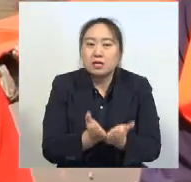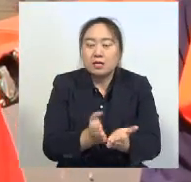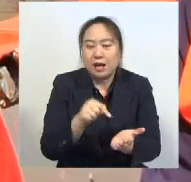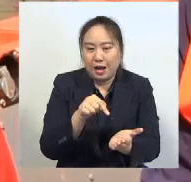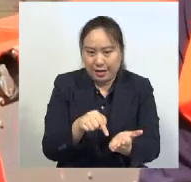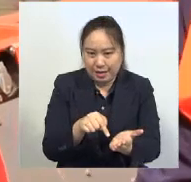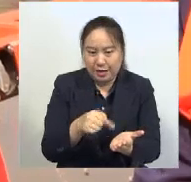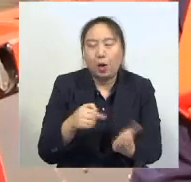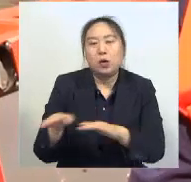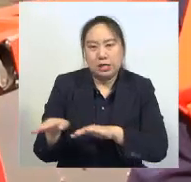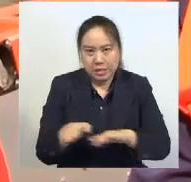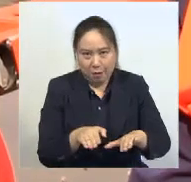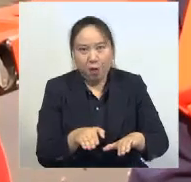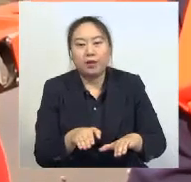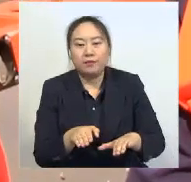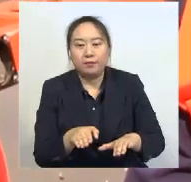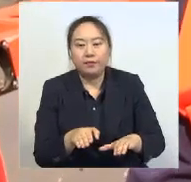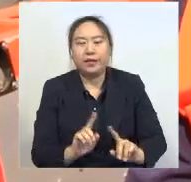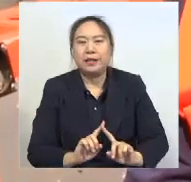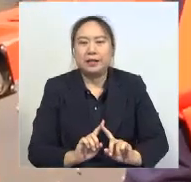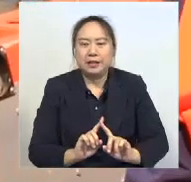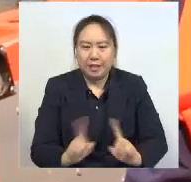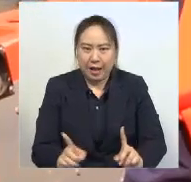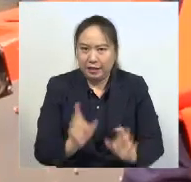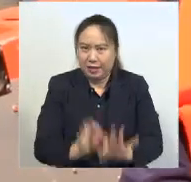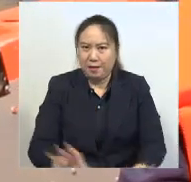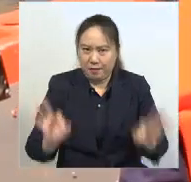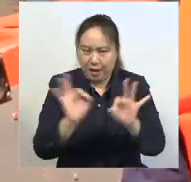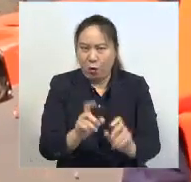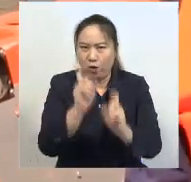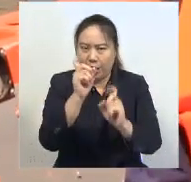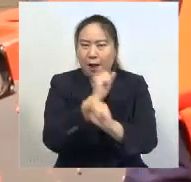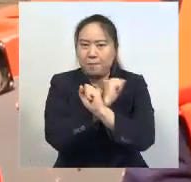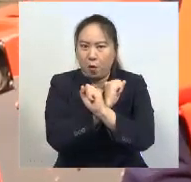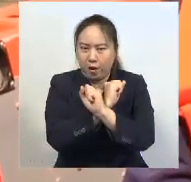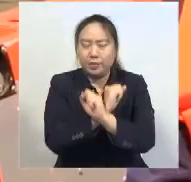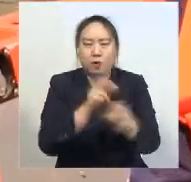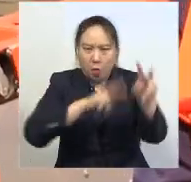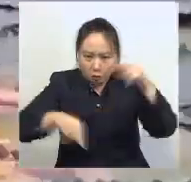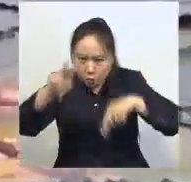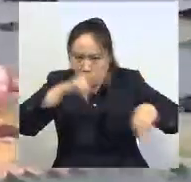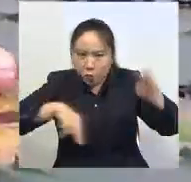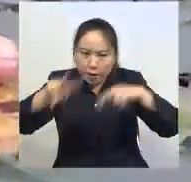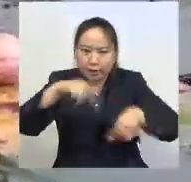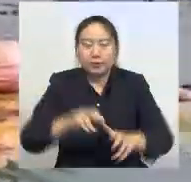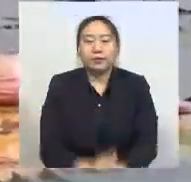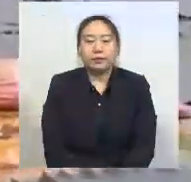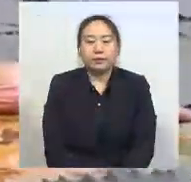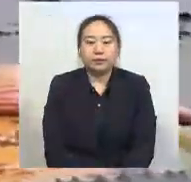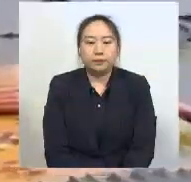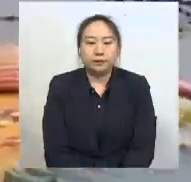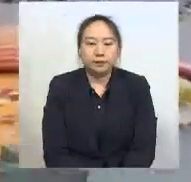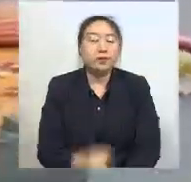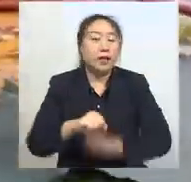จะเตรียมไว้เหมือนกันแต่ว่าจะเซฟในเรื่องความปลอดภัยนะครับในเรื่องความปลอดภัยไว้ดูแลนะครับ ทุ